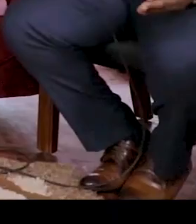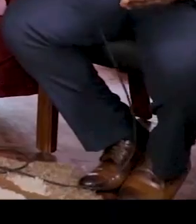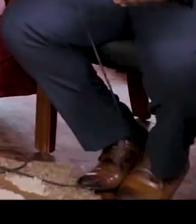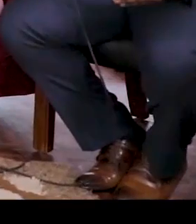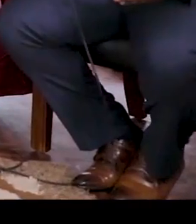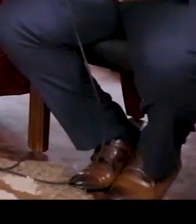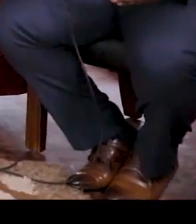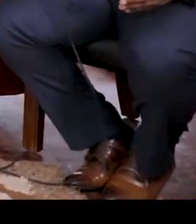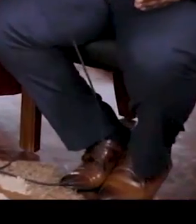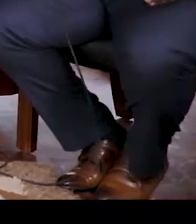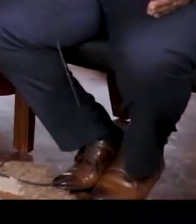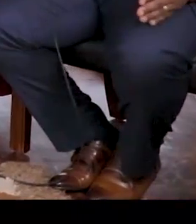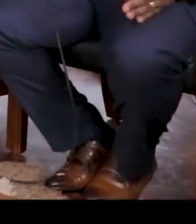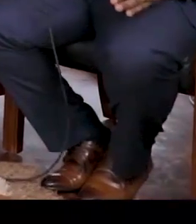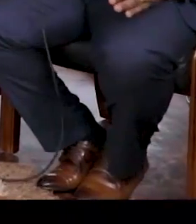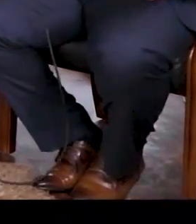kufunga